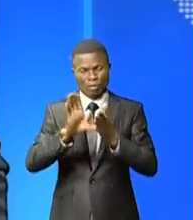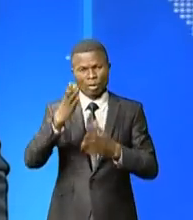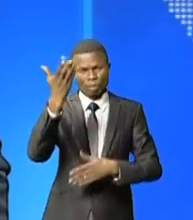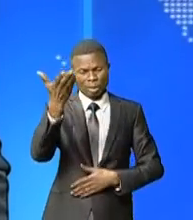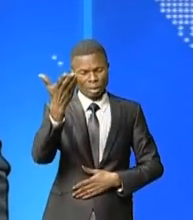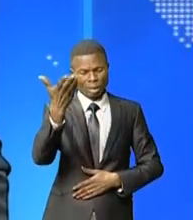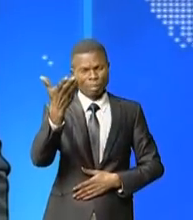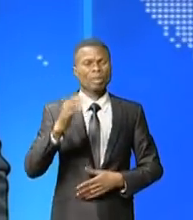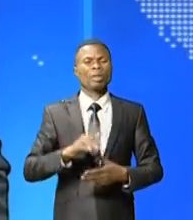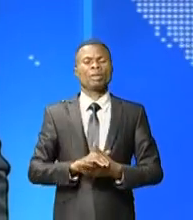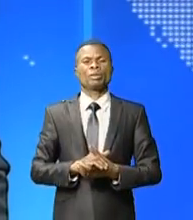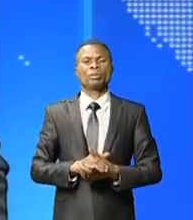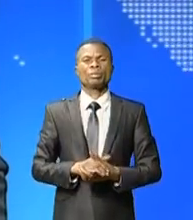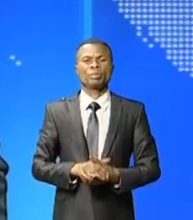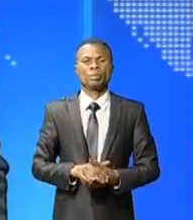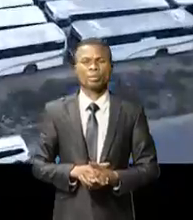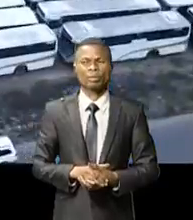avec Nicole Sesseploka.